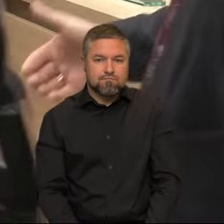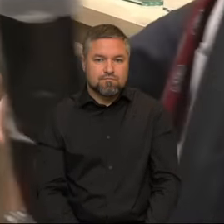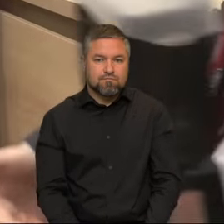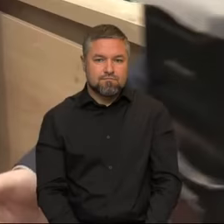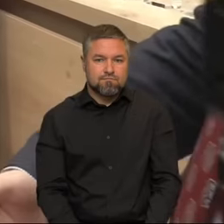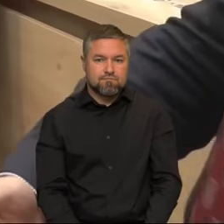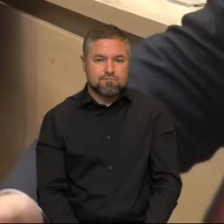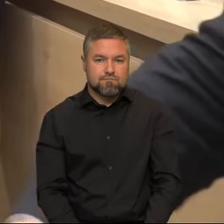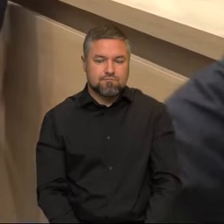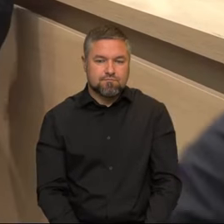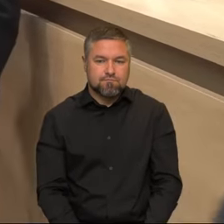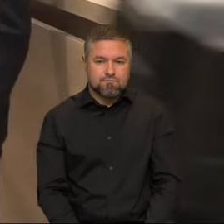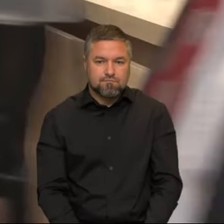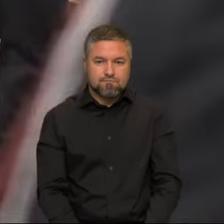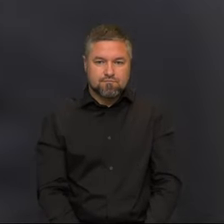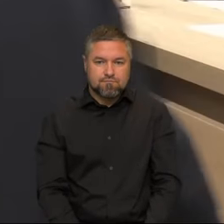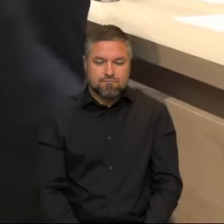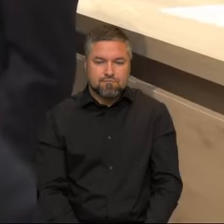Zapraszam do wspólnego zdjęcia.